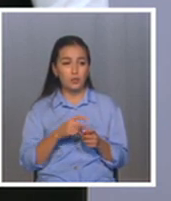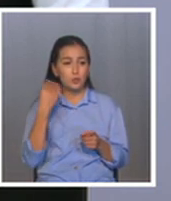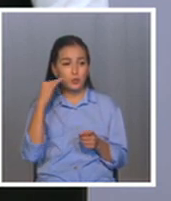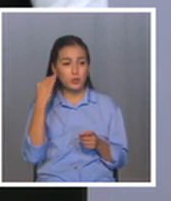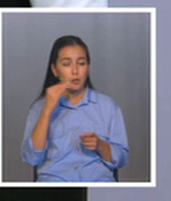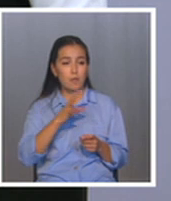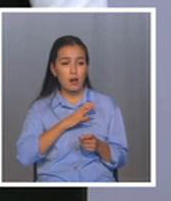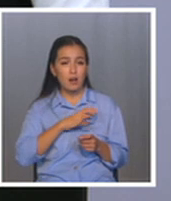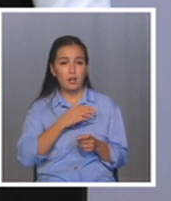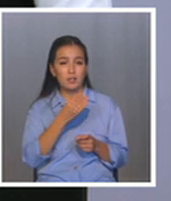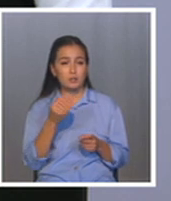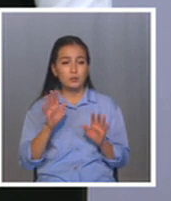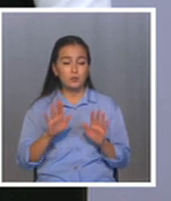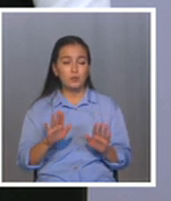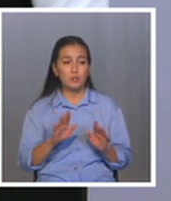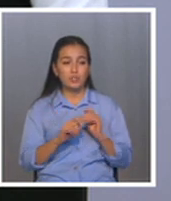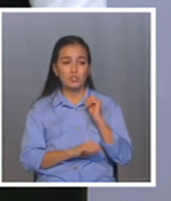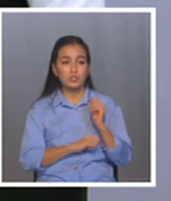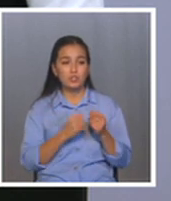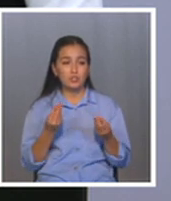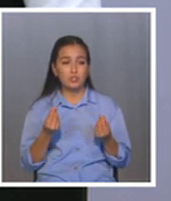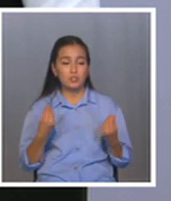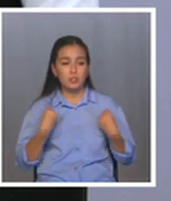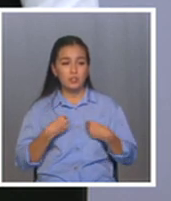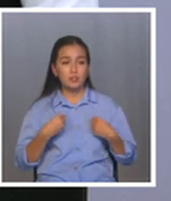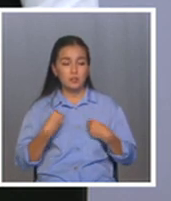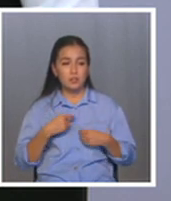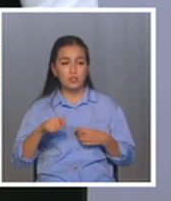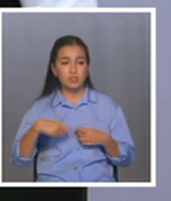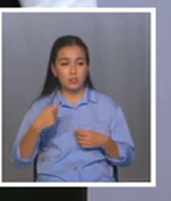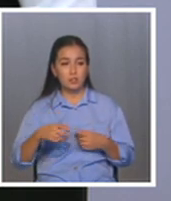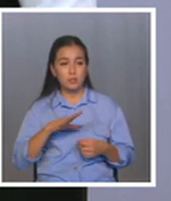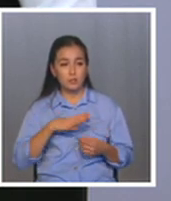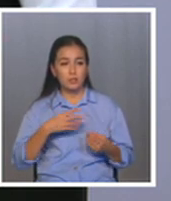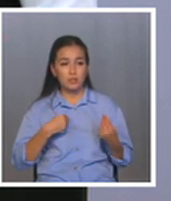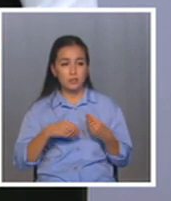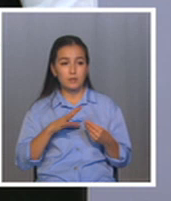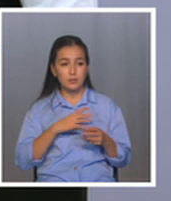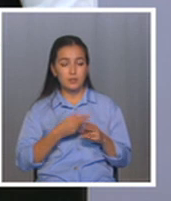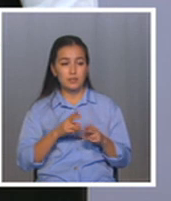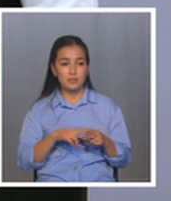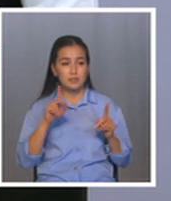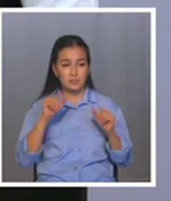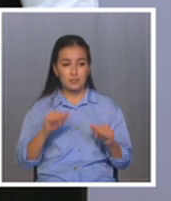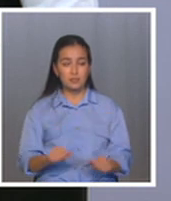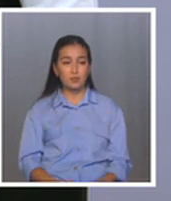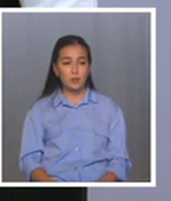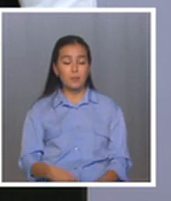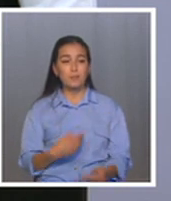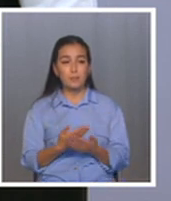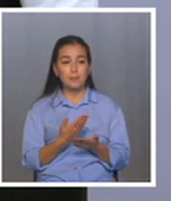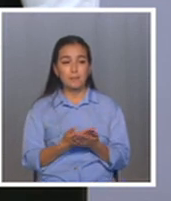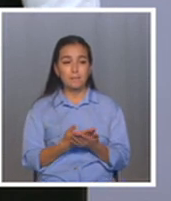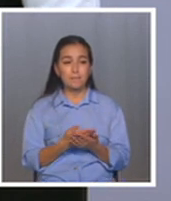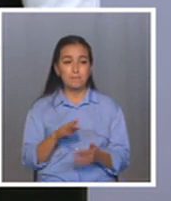ақсүйектері тек қана жібек матадан киімдер тігіп кигенін білеміз. Мысалы,